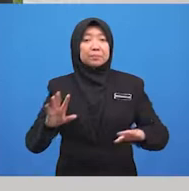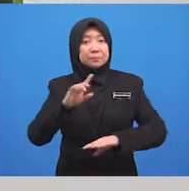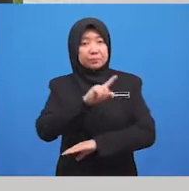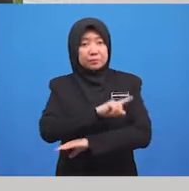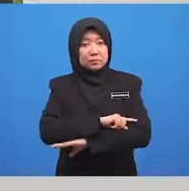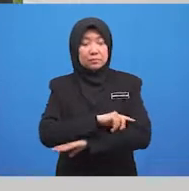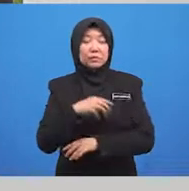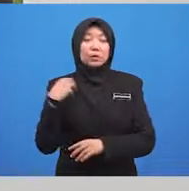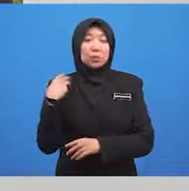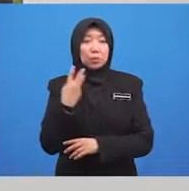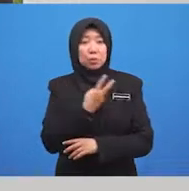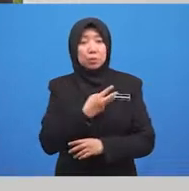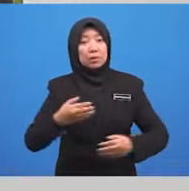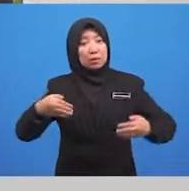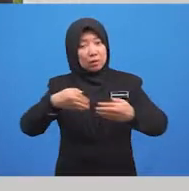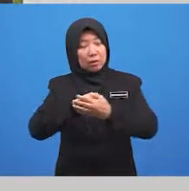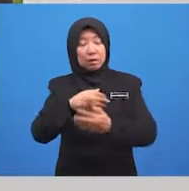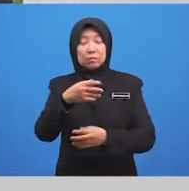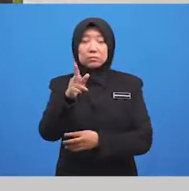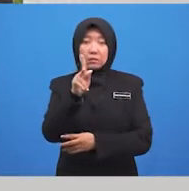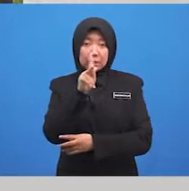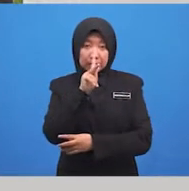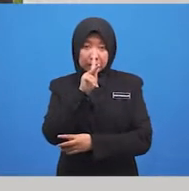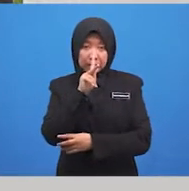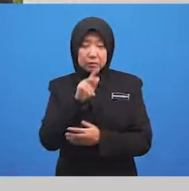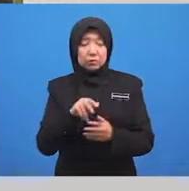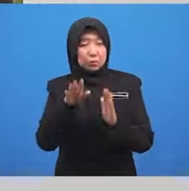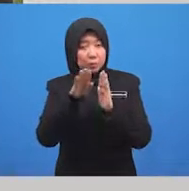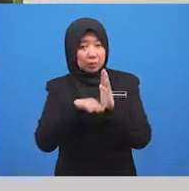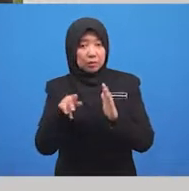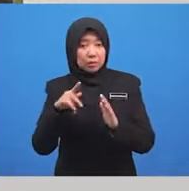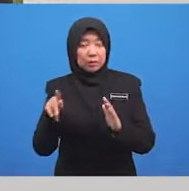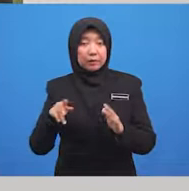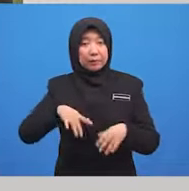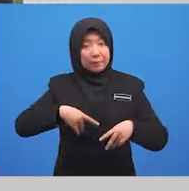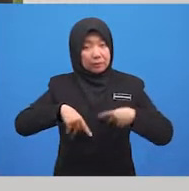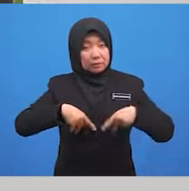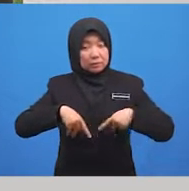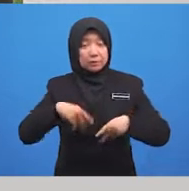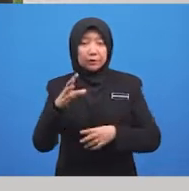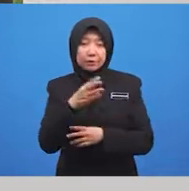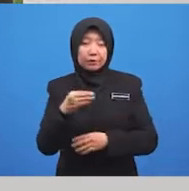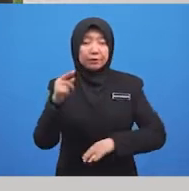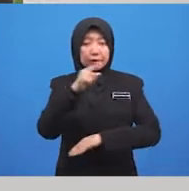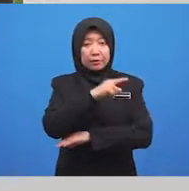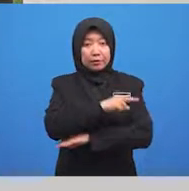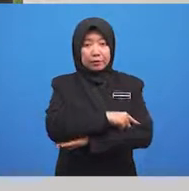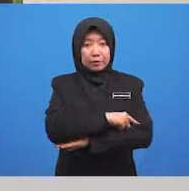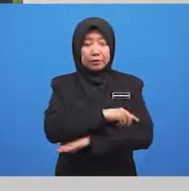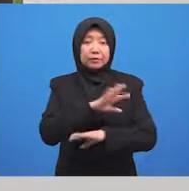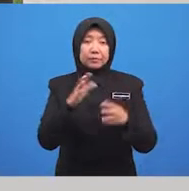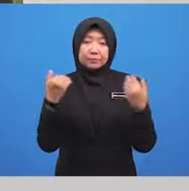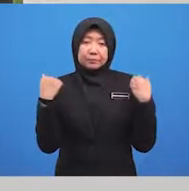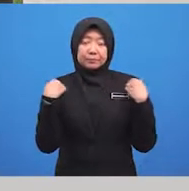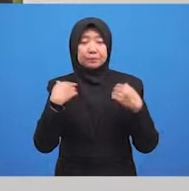Tape 2018, kempen Kurangkan Penggunaan Beg Plastik dan Hari Tanpa Beg Plastik